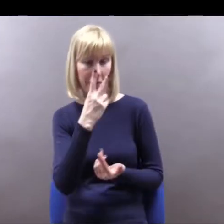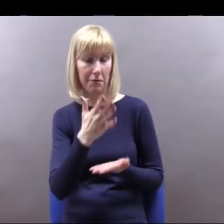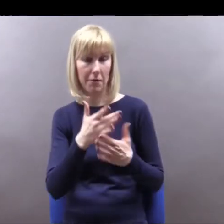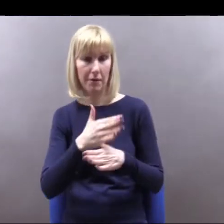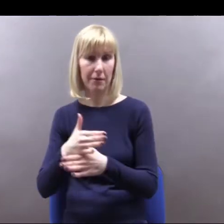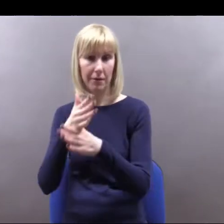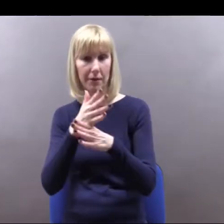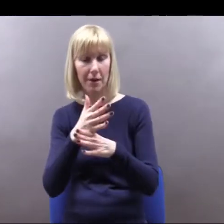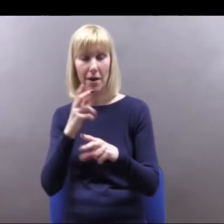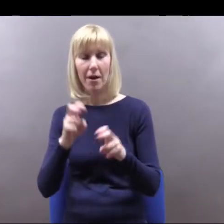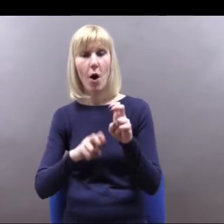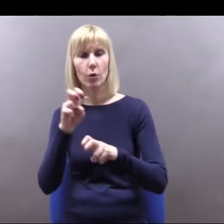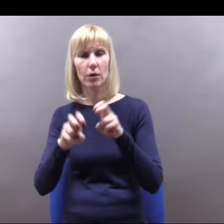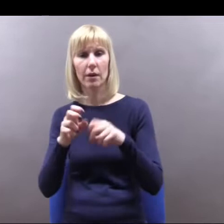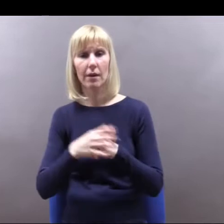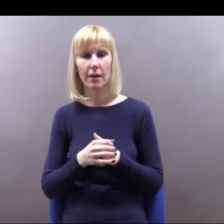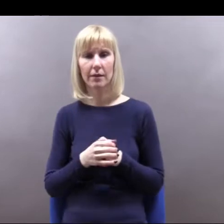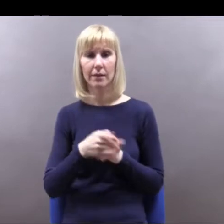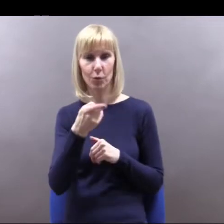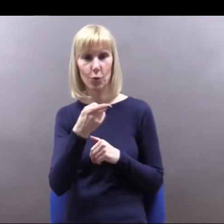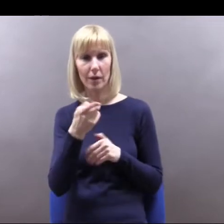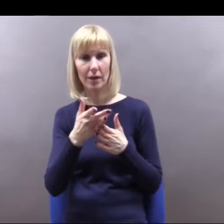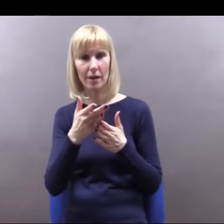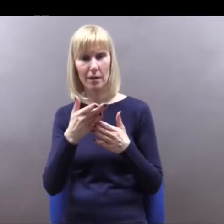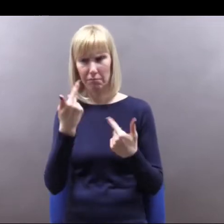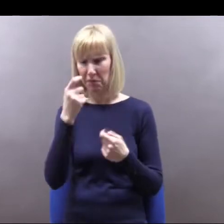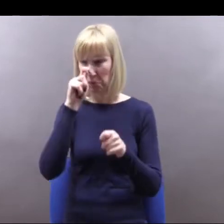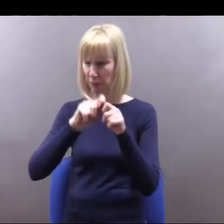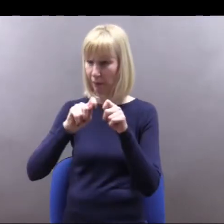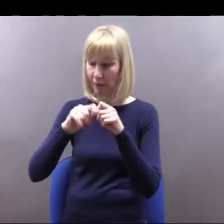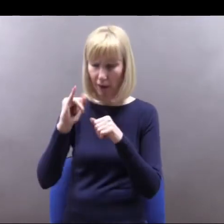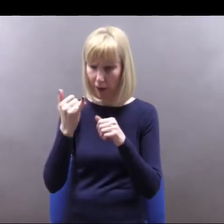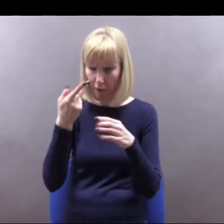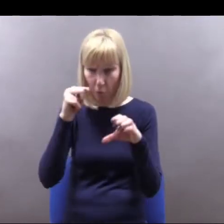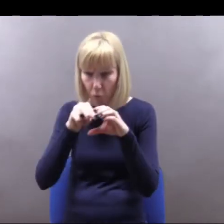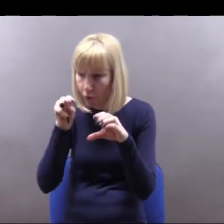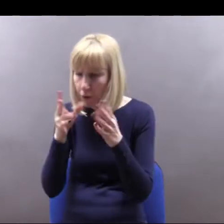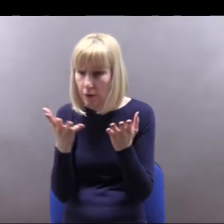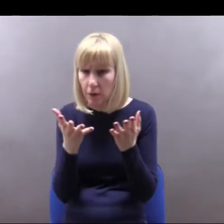troszeczkę inne. To jest schodołaz. Tutaj nasza koleżanka Krzysia, operator schodołazu.